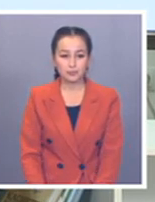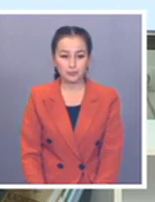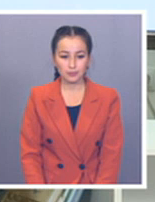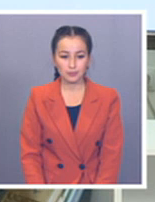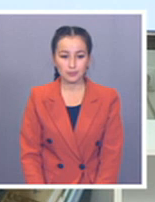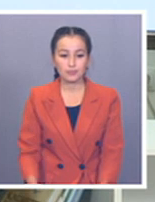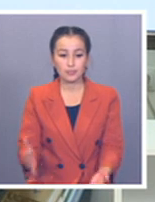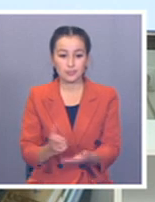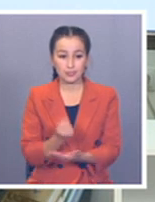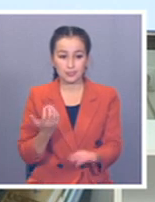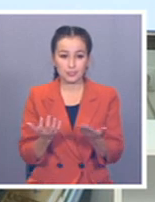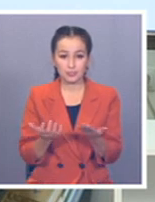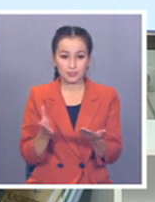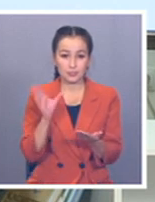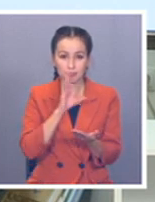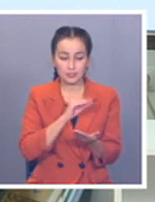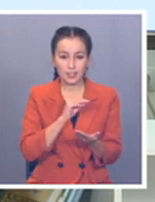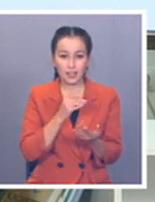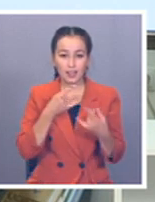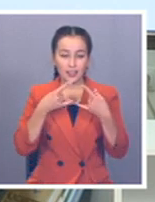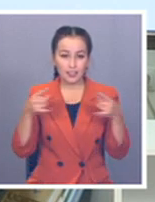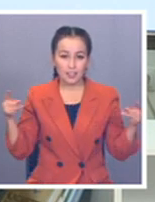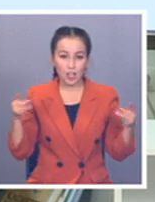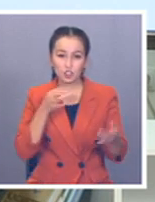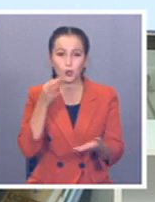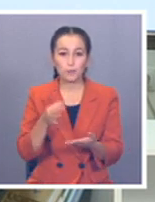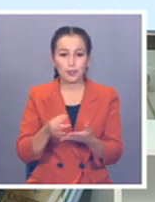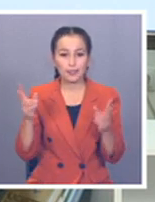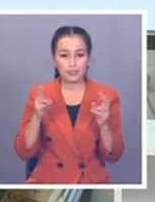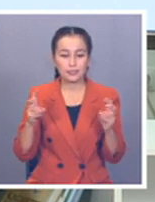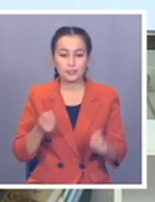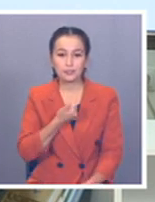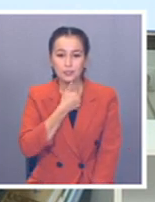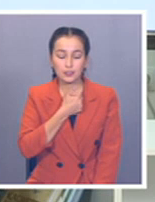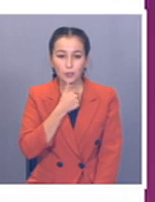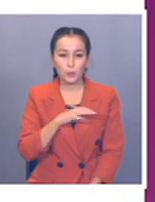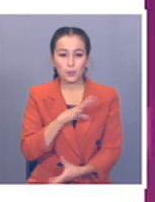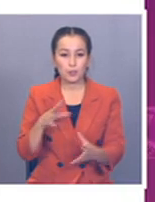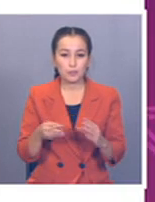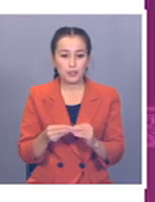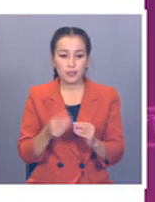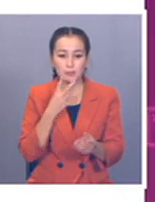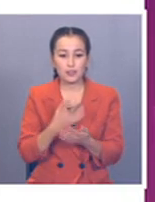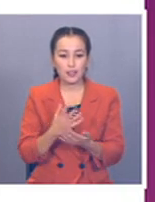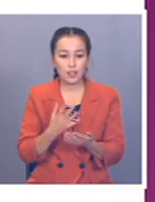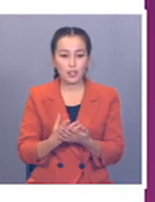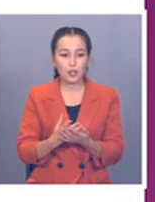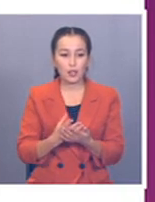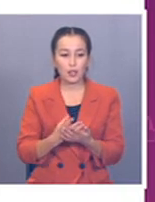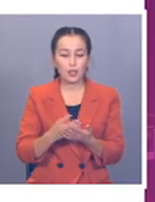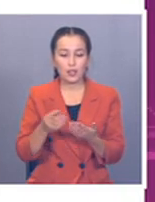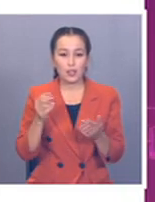Тауып үлгерсеңіздер, экрандағы жауабымен тексеріп көріңіздер. Сонымен берілген өрнектердің ішіндегі